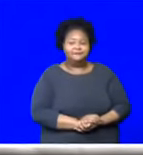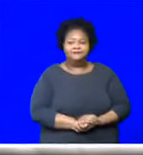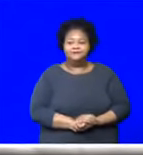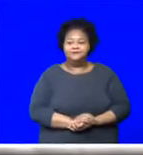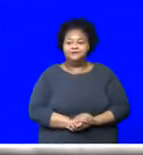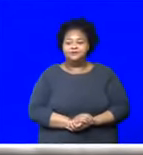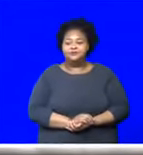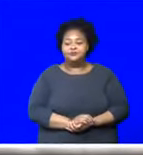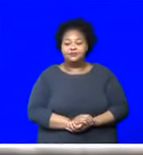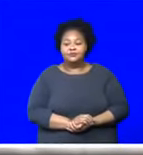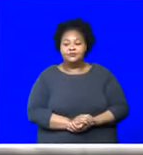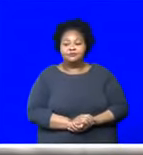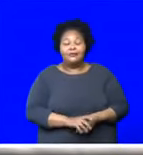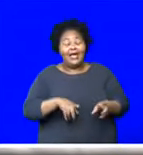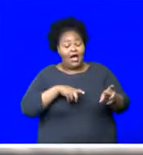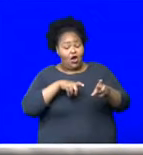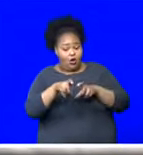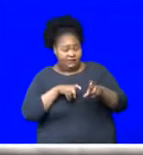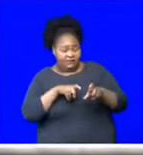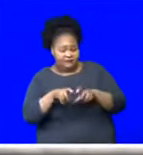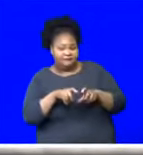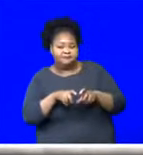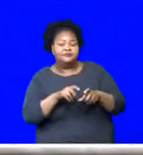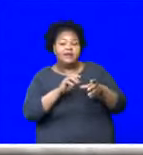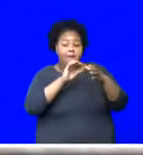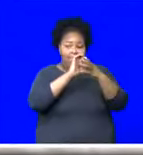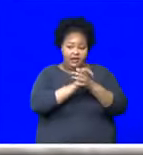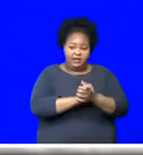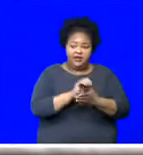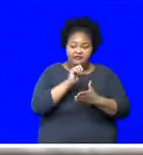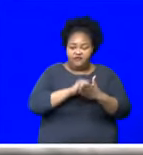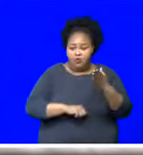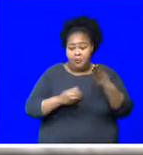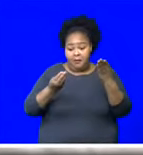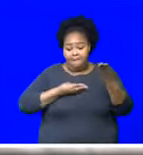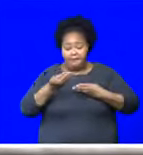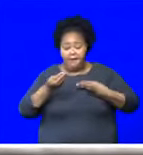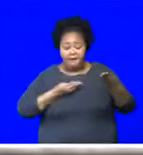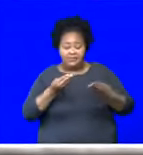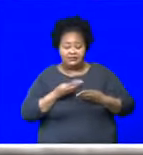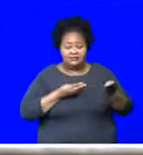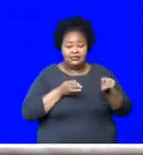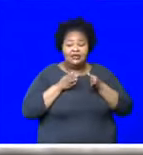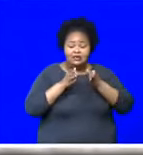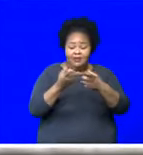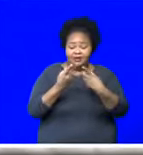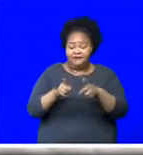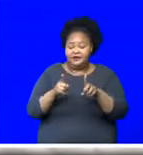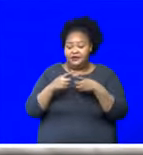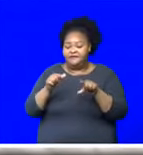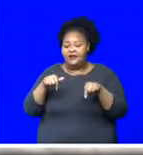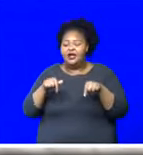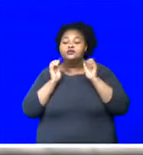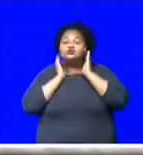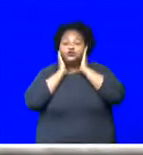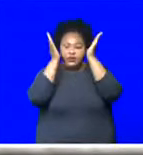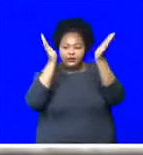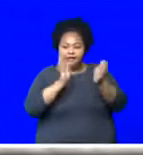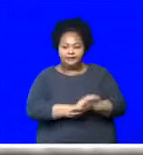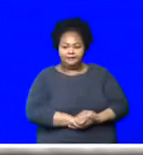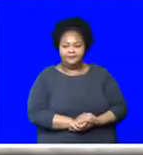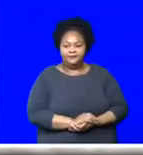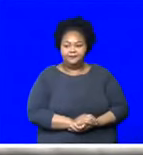committed support and partnership from the business sector in this country. Can you imagine if